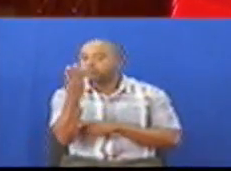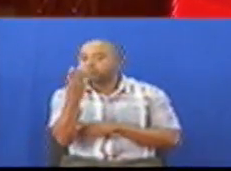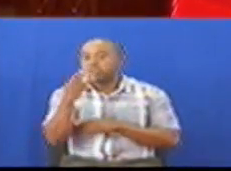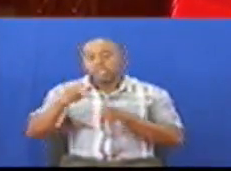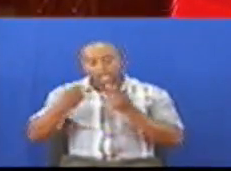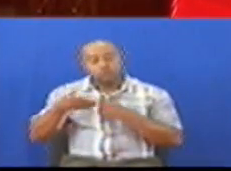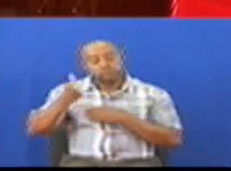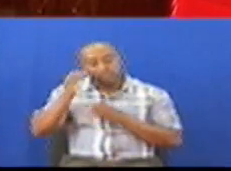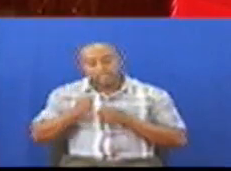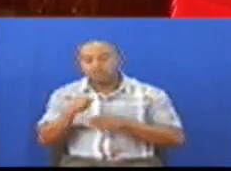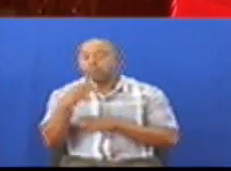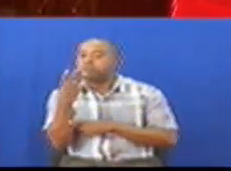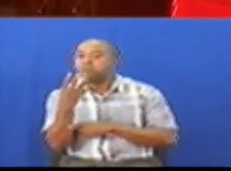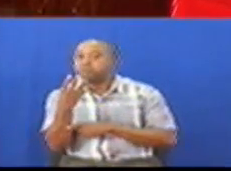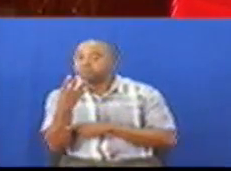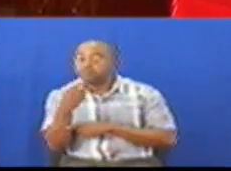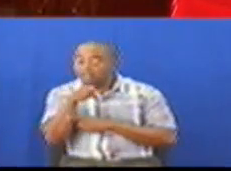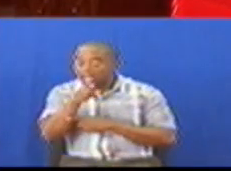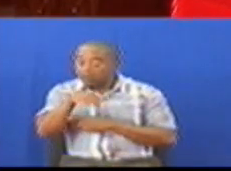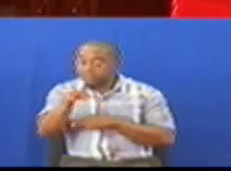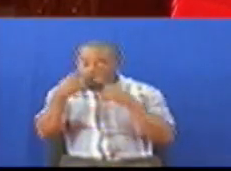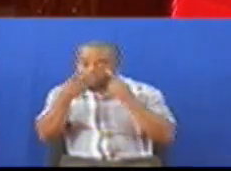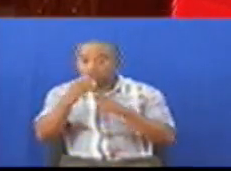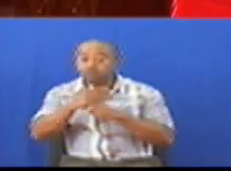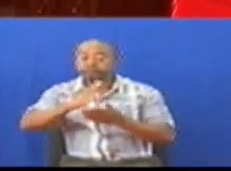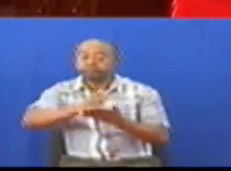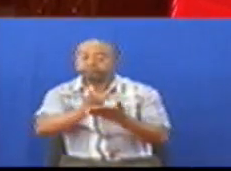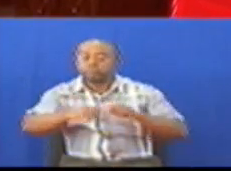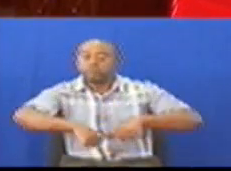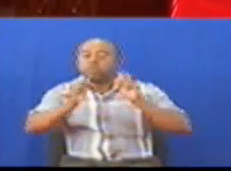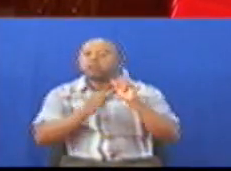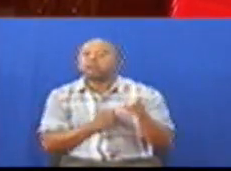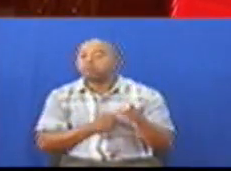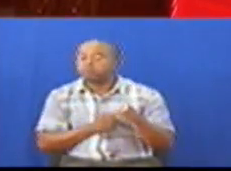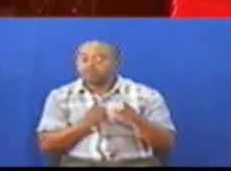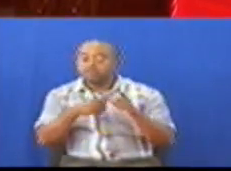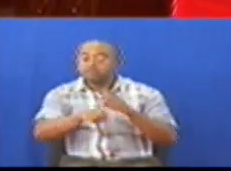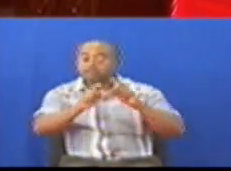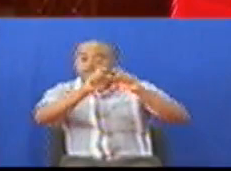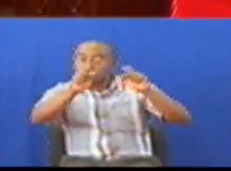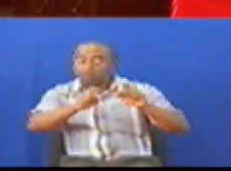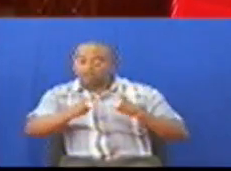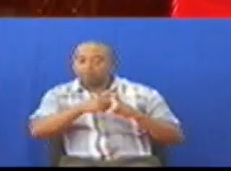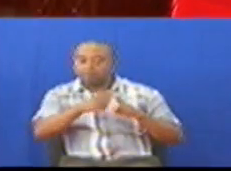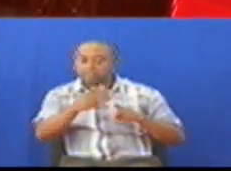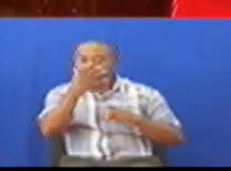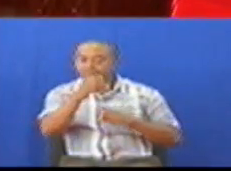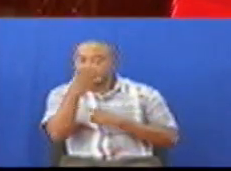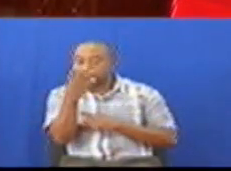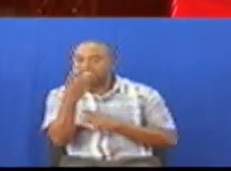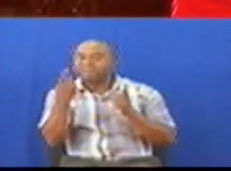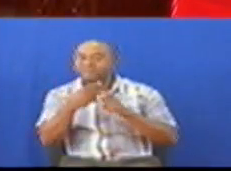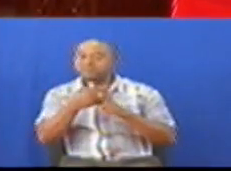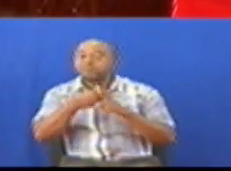kukaribia lengo la dhana nzima ya ugatuaji madaraka kama inavyoelezwa katika ibara ya 154 na ibara ya 156, lakini kwa bahati